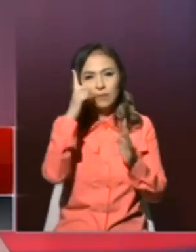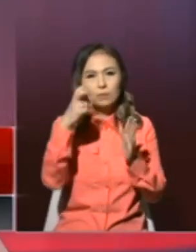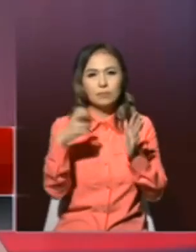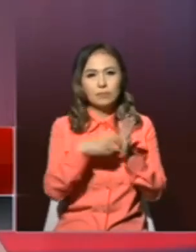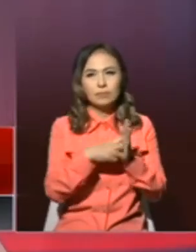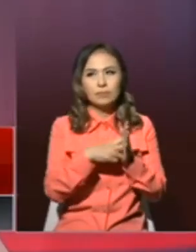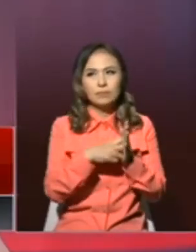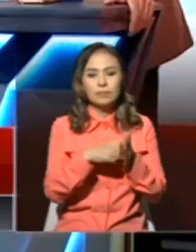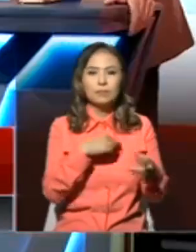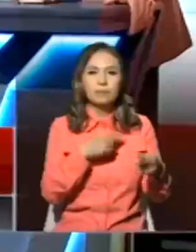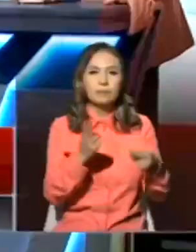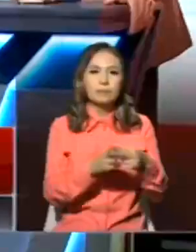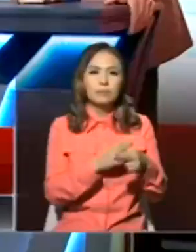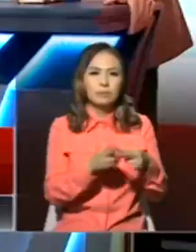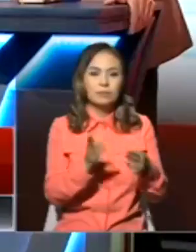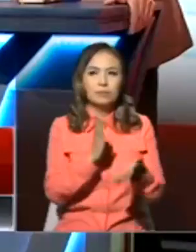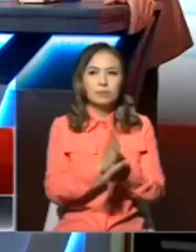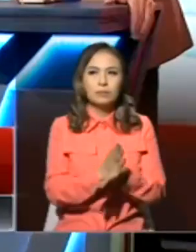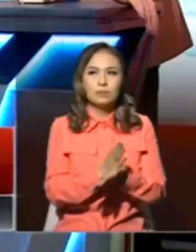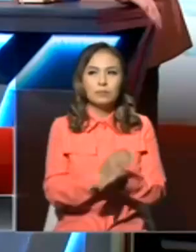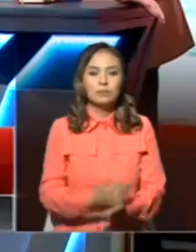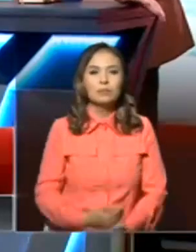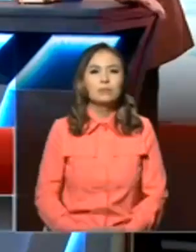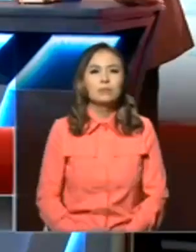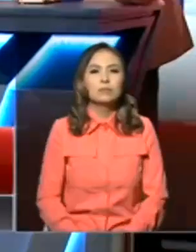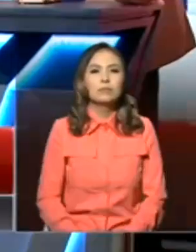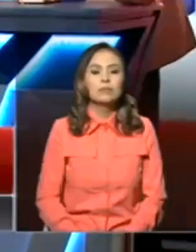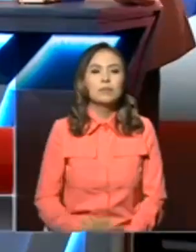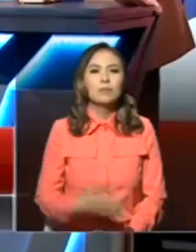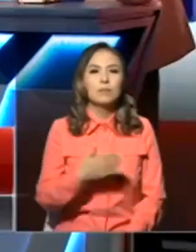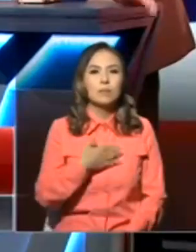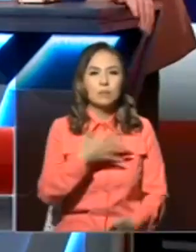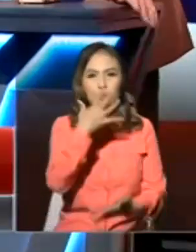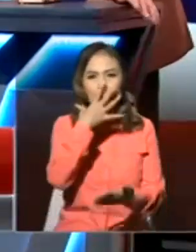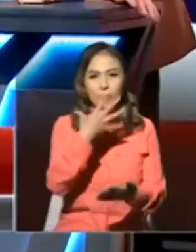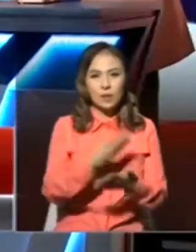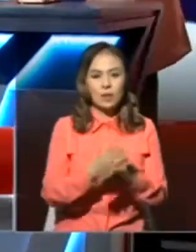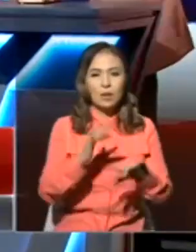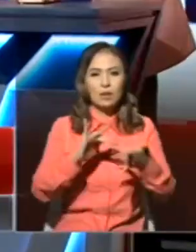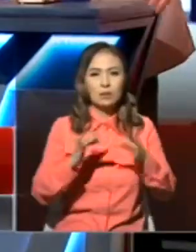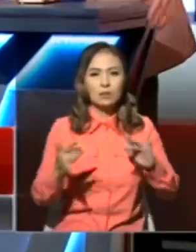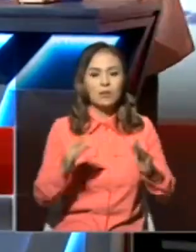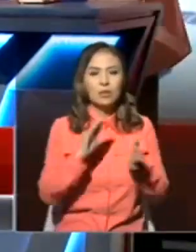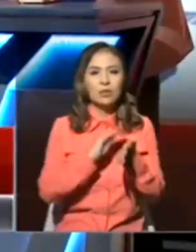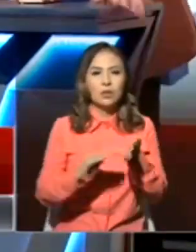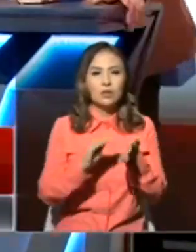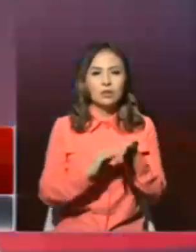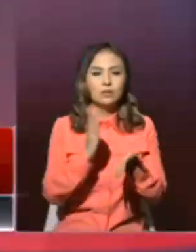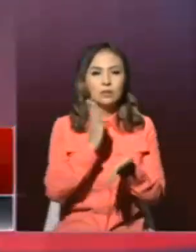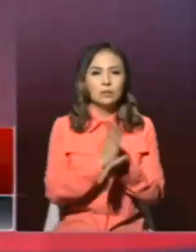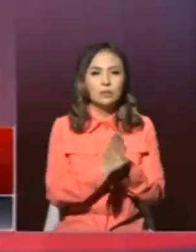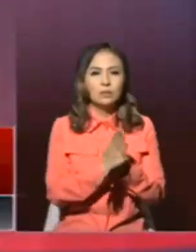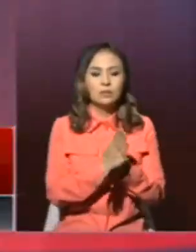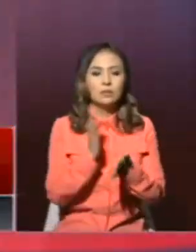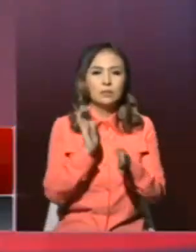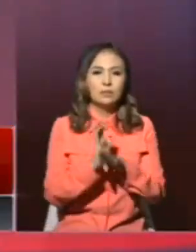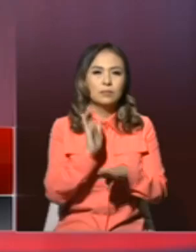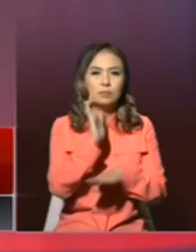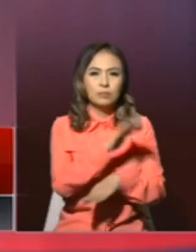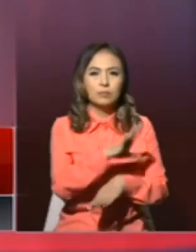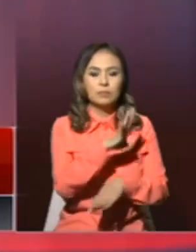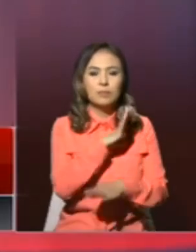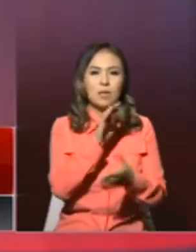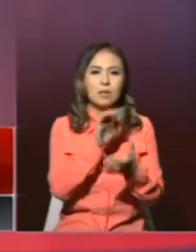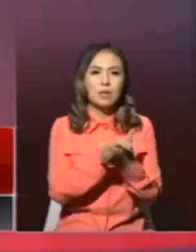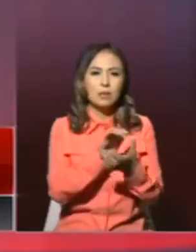Біз де күресеміз, иә. Конкуренттер ғой. Біз өзіміз жаңағы интернетте отырамыз, көреміз, немесе бізге біреулер жібереді жаңағы.